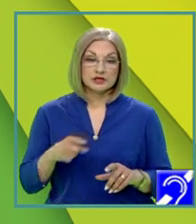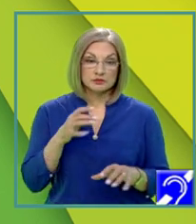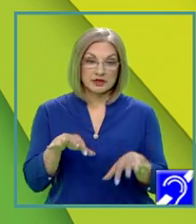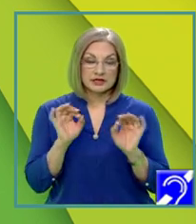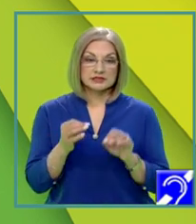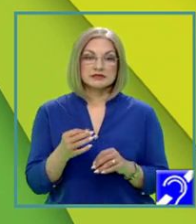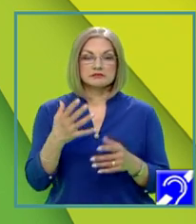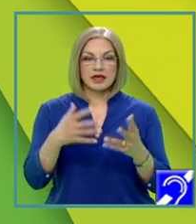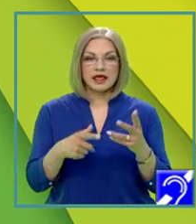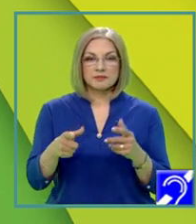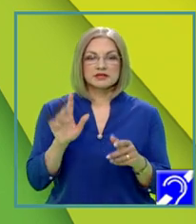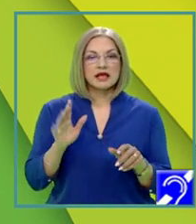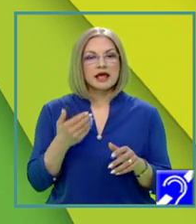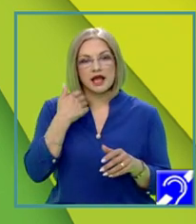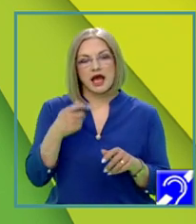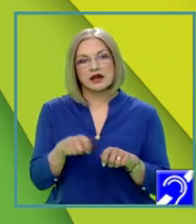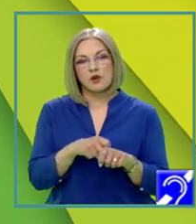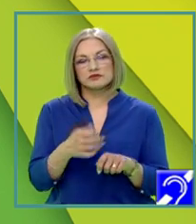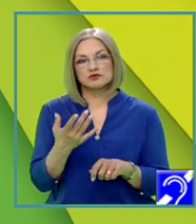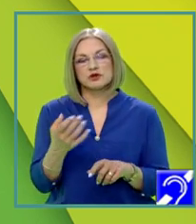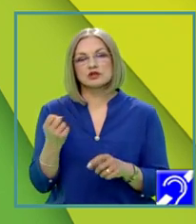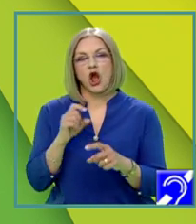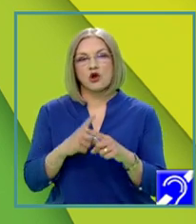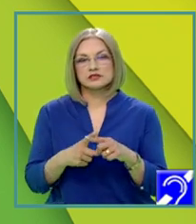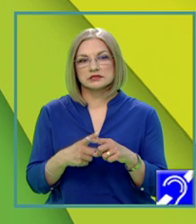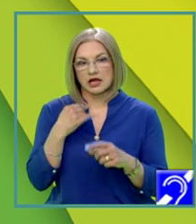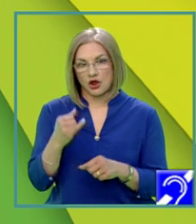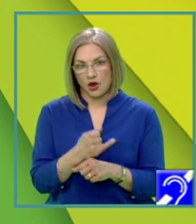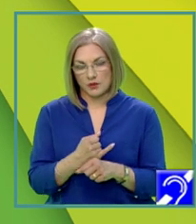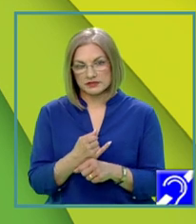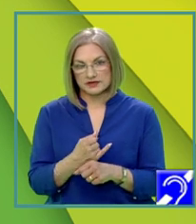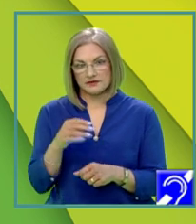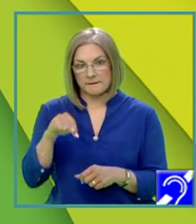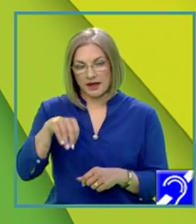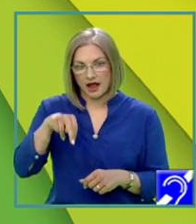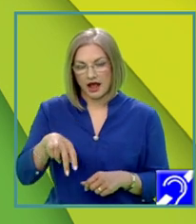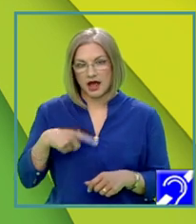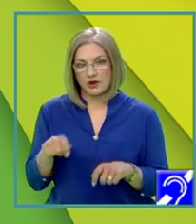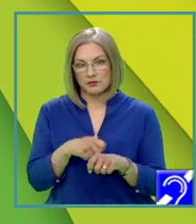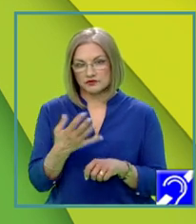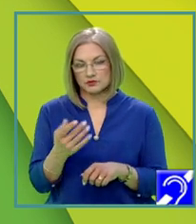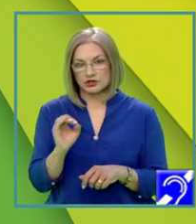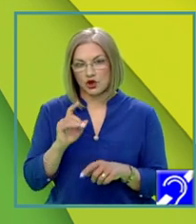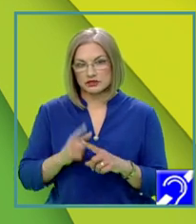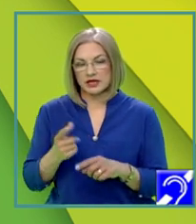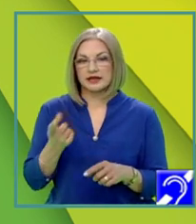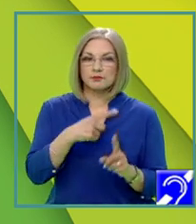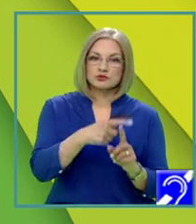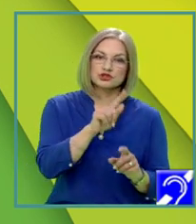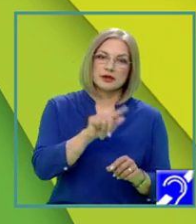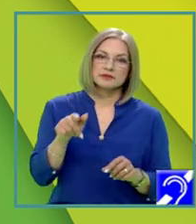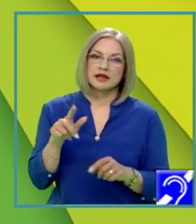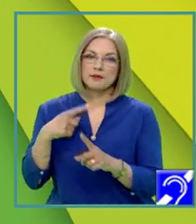elementele care își au modificat numărul de oxidare după cum observăm manganul și a modifica numărul de oxidare de la plus 7 la plus 2